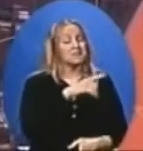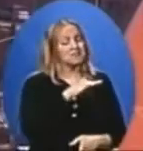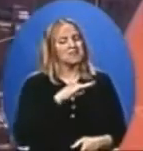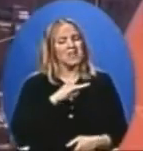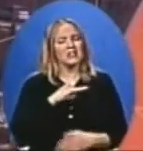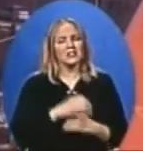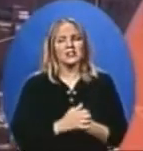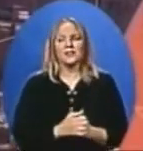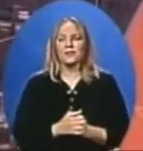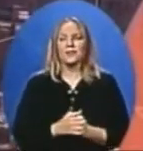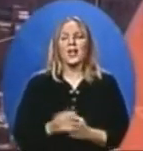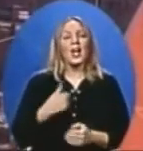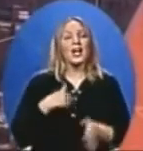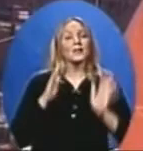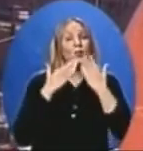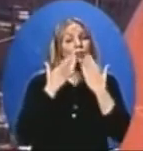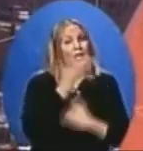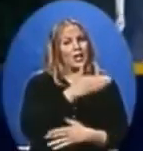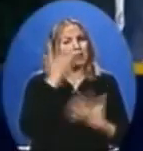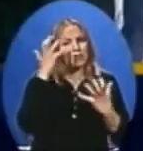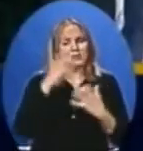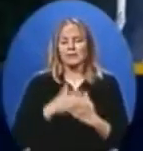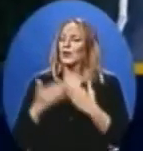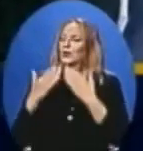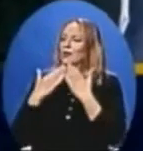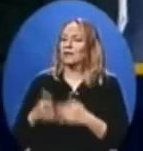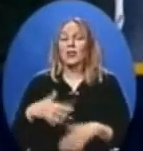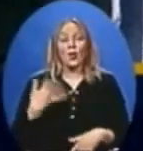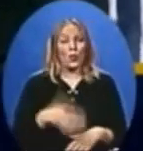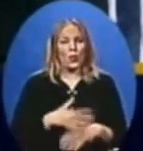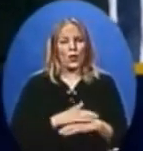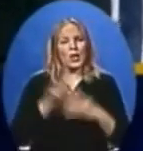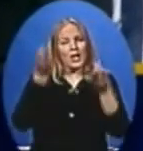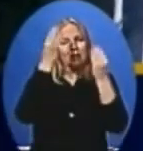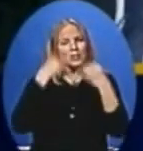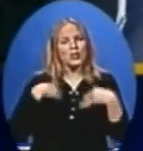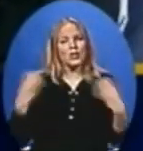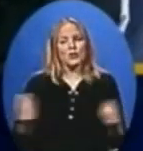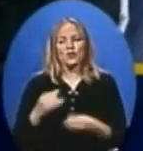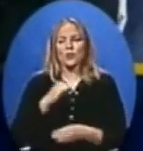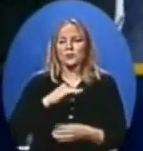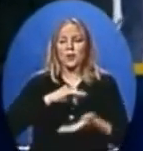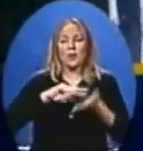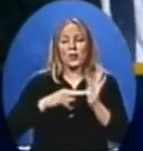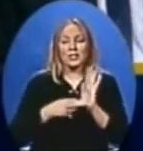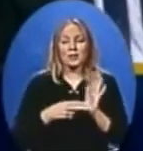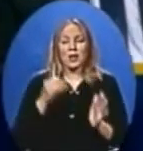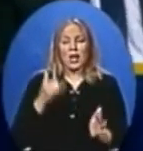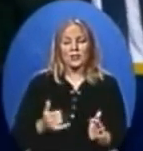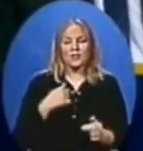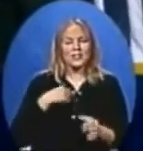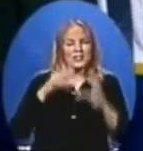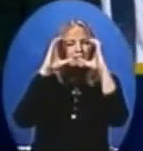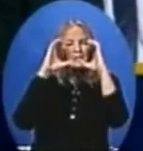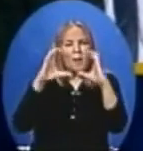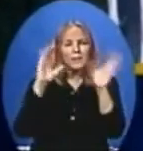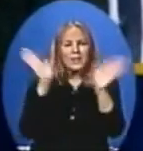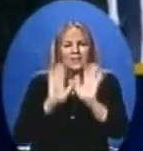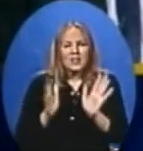מעניין. אני מאוד מודה לך, פרופסור. תודה, וואו, דן. וואו, למדת תודה. אותנו משהו מעניין לפוליטיקאים, ועכשיו אני אצפה בהם